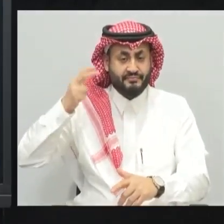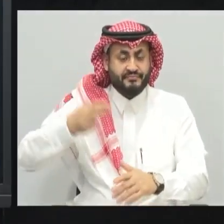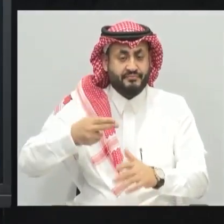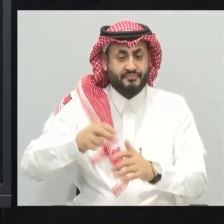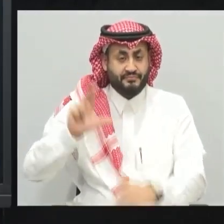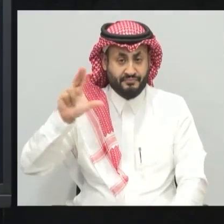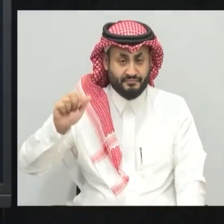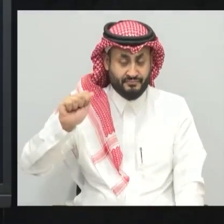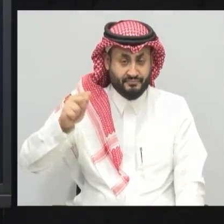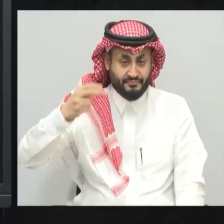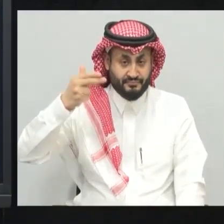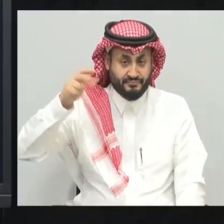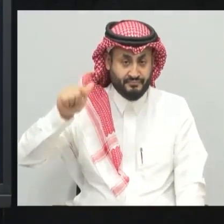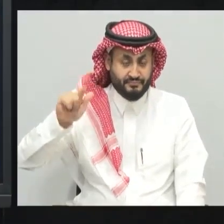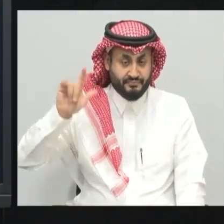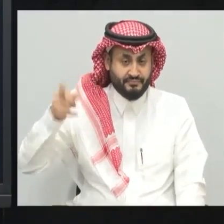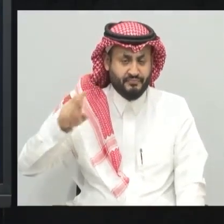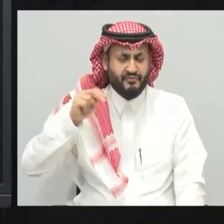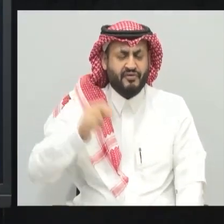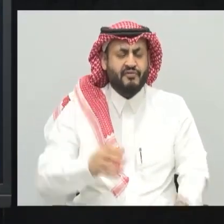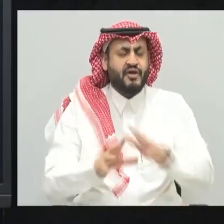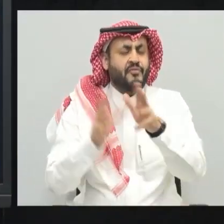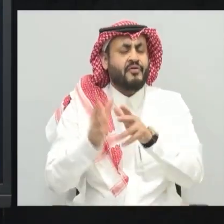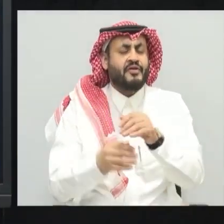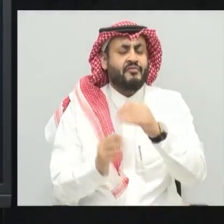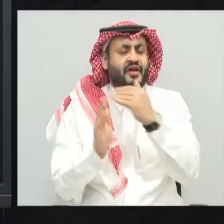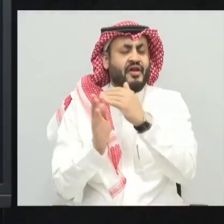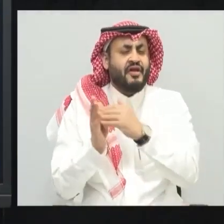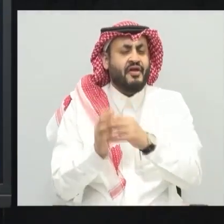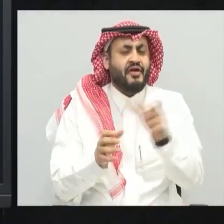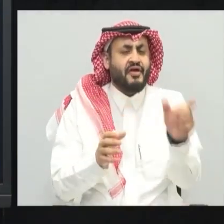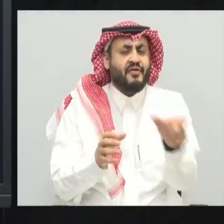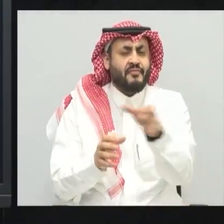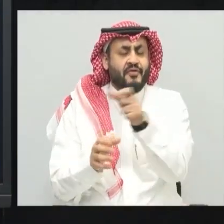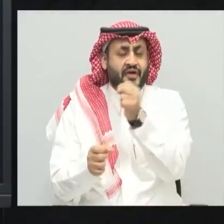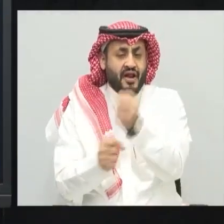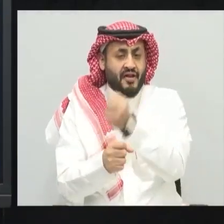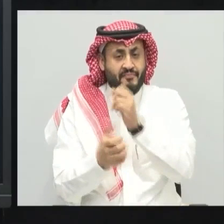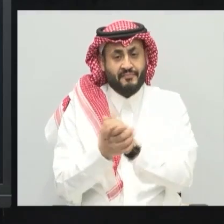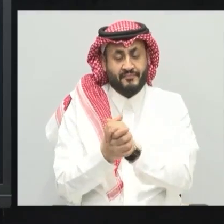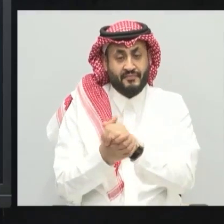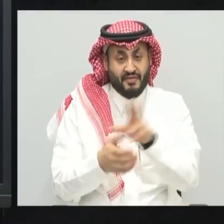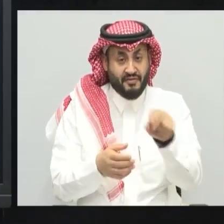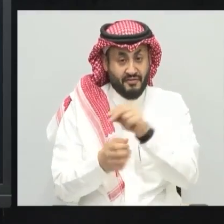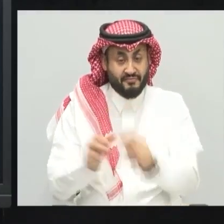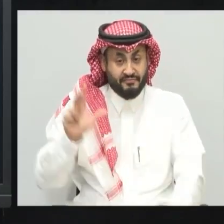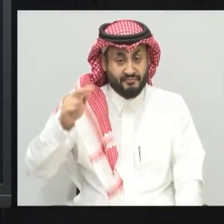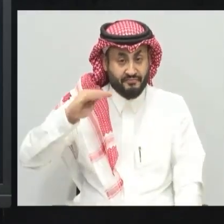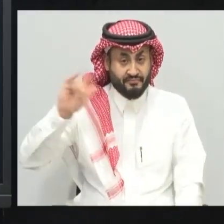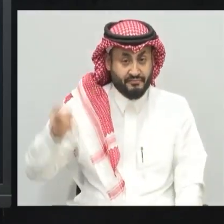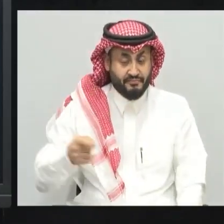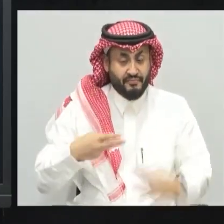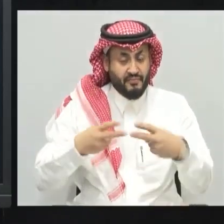ل انواع الاعمال او انواع العمل وانماطه من ذلك العمل الحر